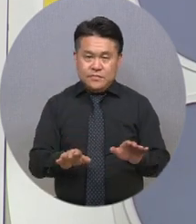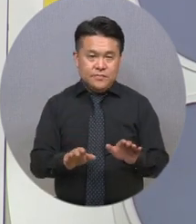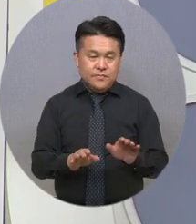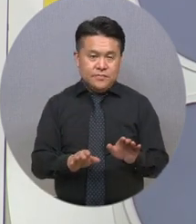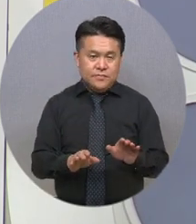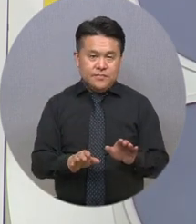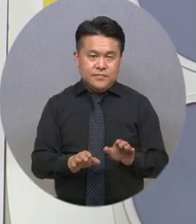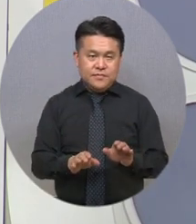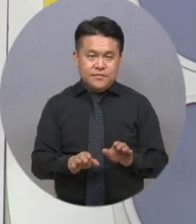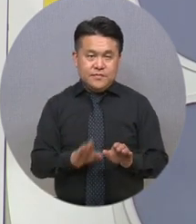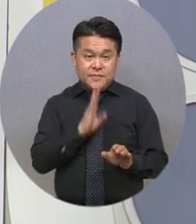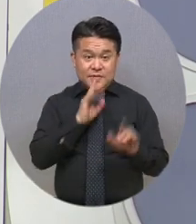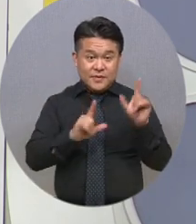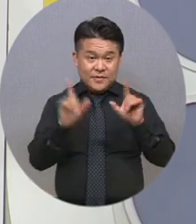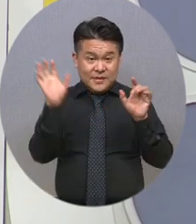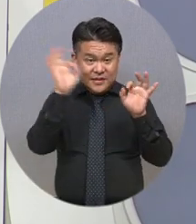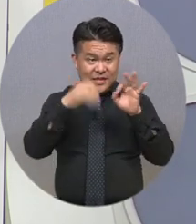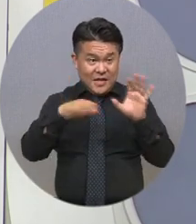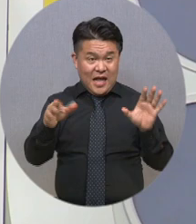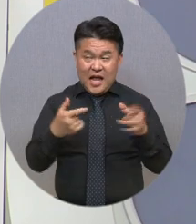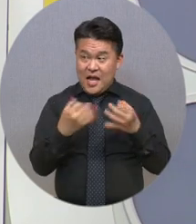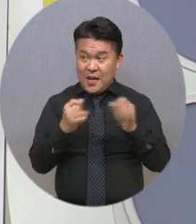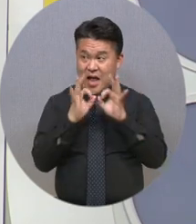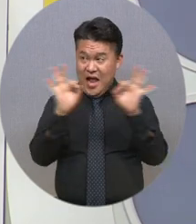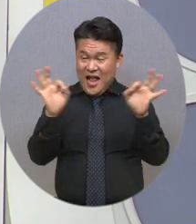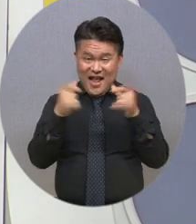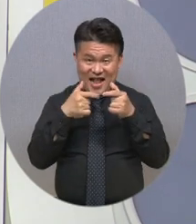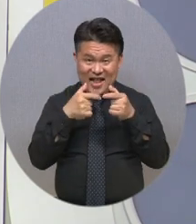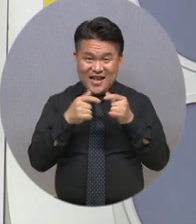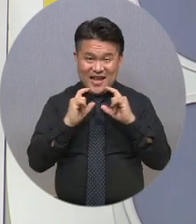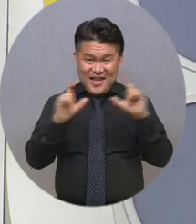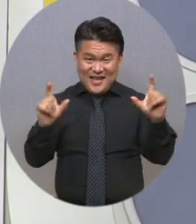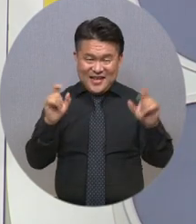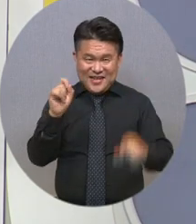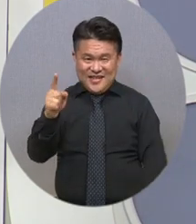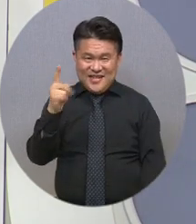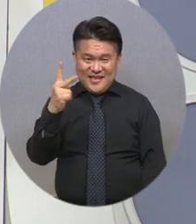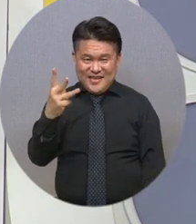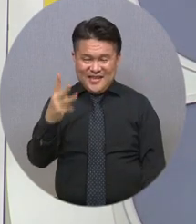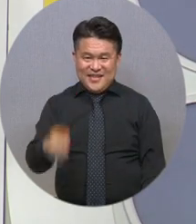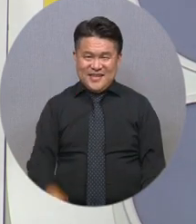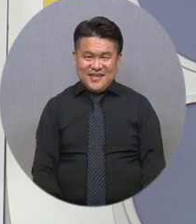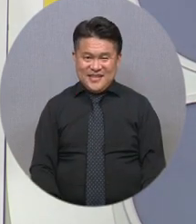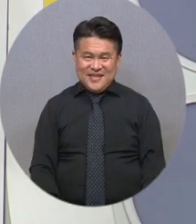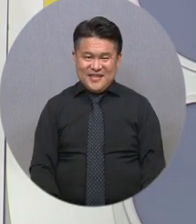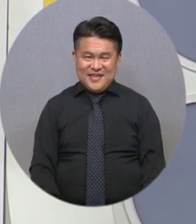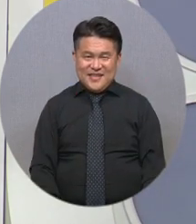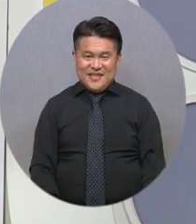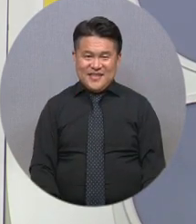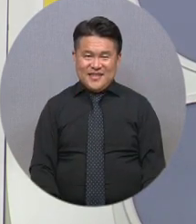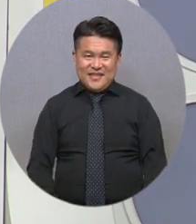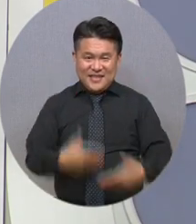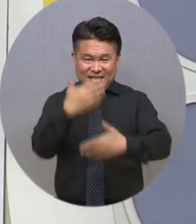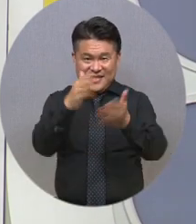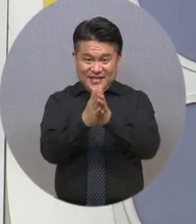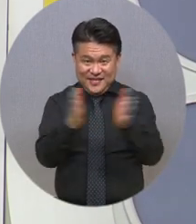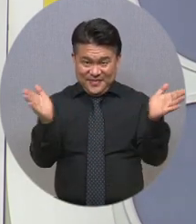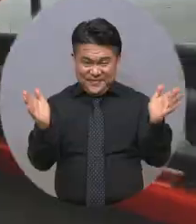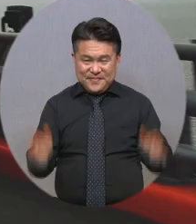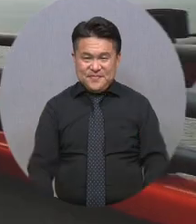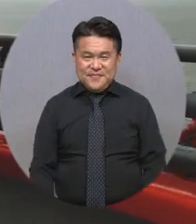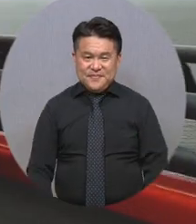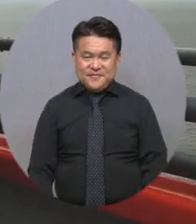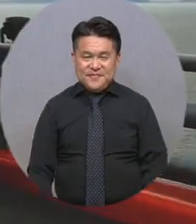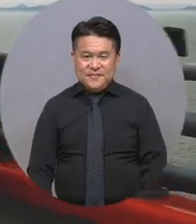우리 진면목 찾으러 가야 되니까 함께 외쳐볼까요? 네. 하나, 둘, 셋. 영상